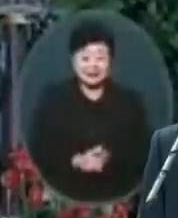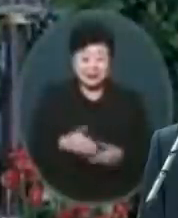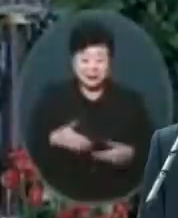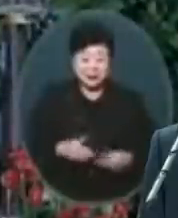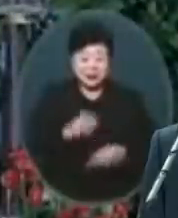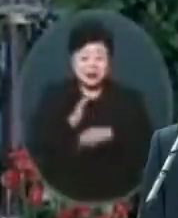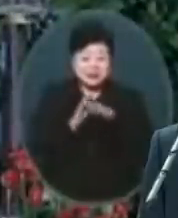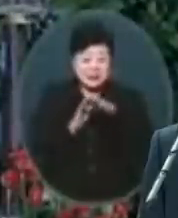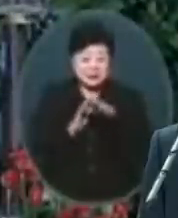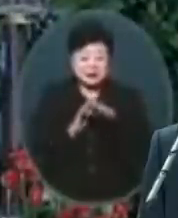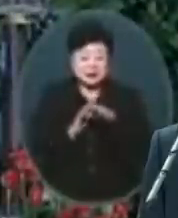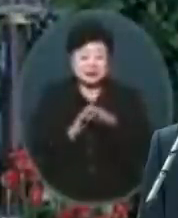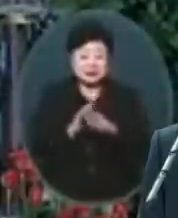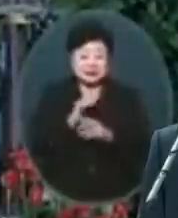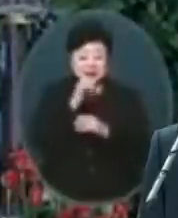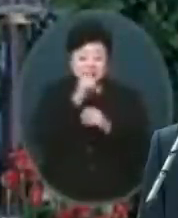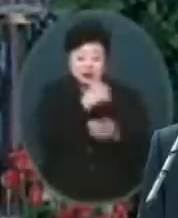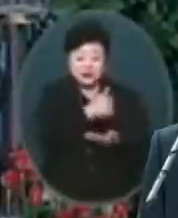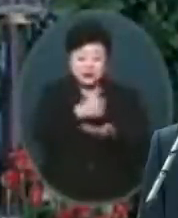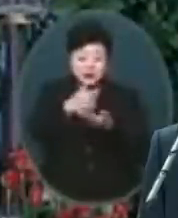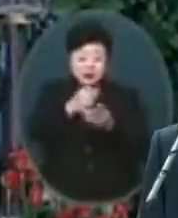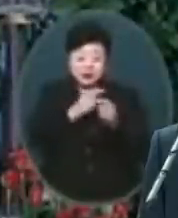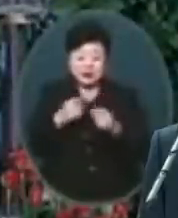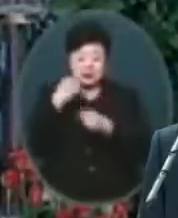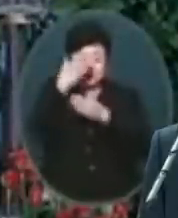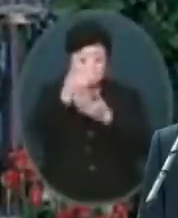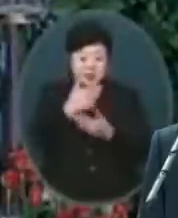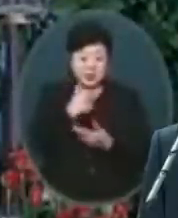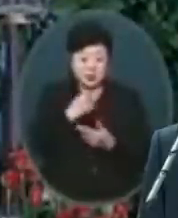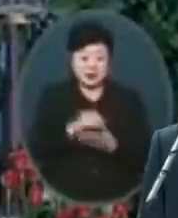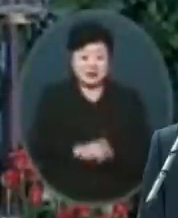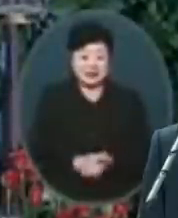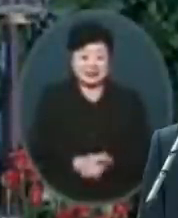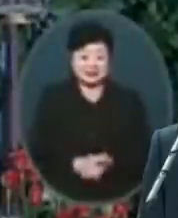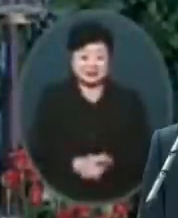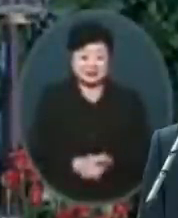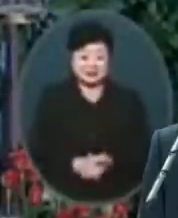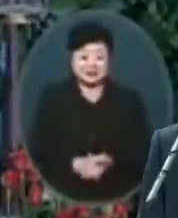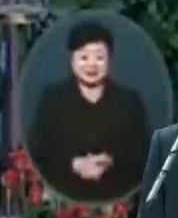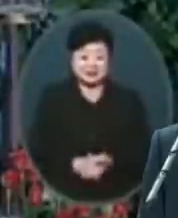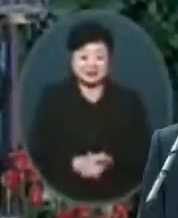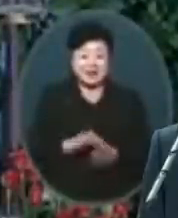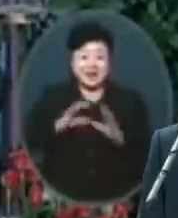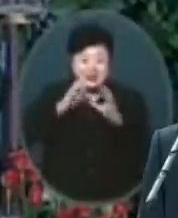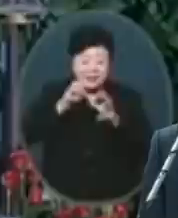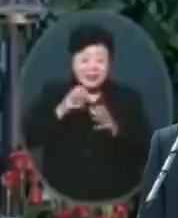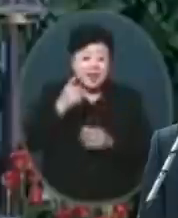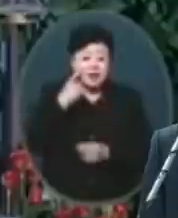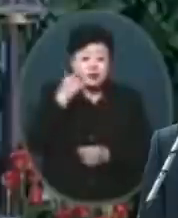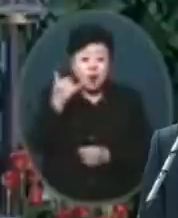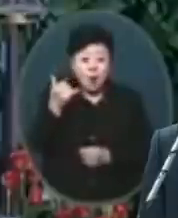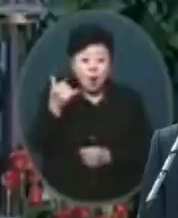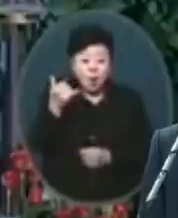필요를 채우시는 주님이란 제목으로 은혜를 나누겠습니다. 세상의 부모는